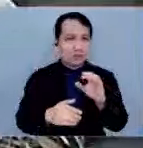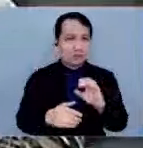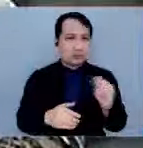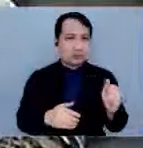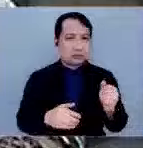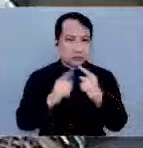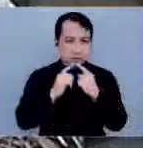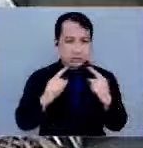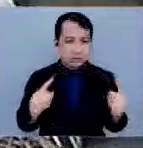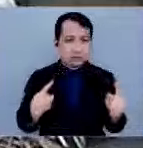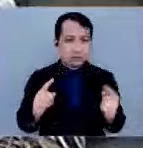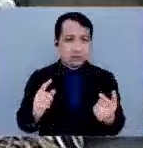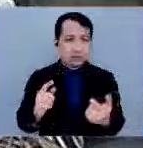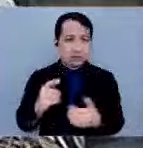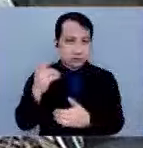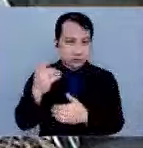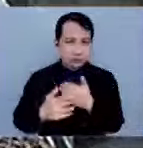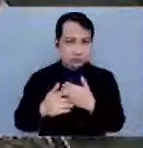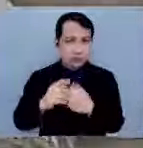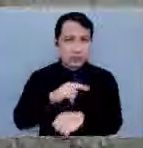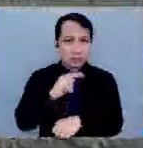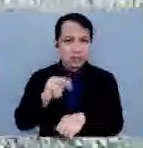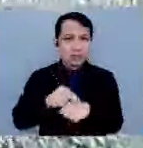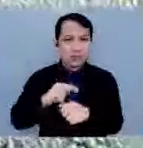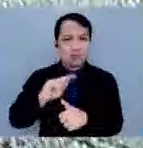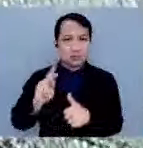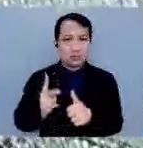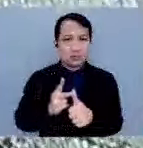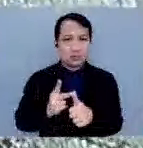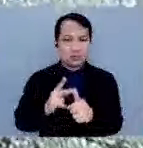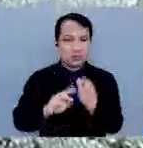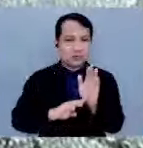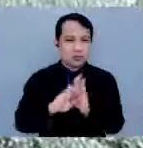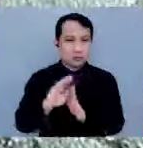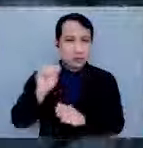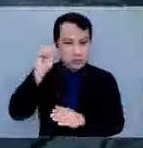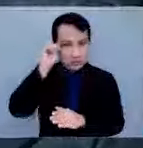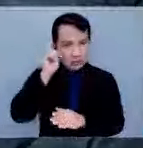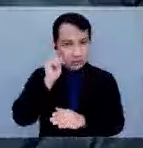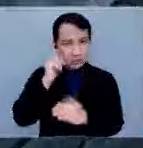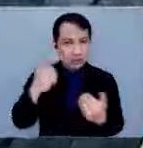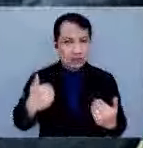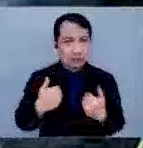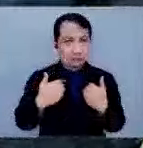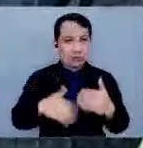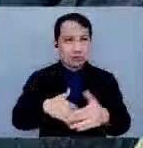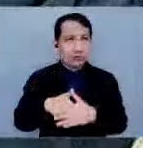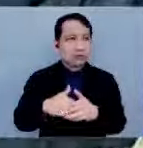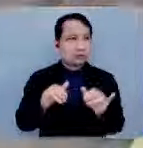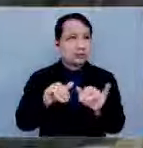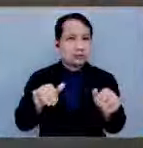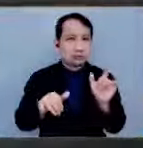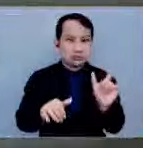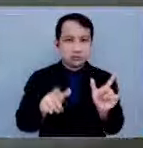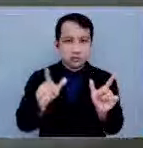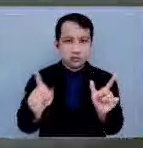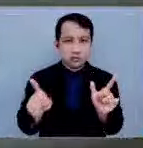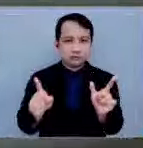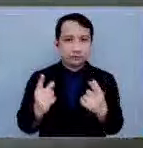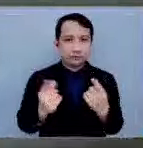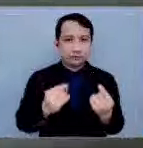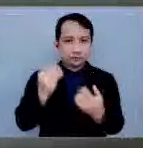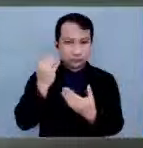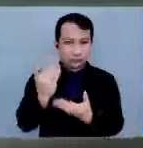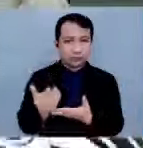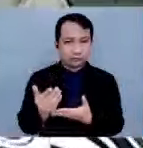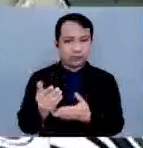ulit bilang urgent national priority ang pagtaas ng adolescent pregnancy gaya ng ginawa noong 2021. Pero bukod sa hakbang ng gobyerno, mas